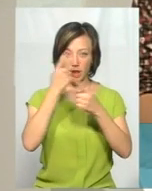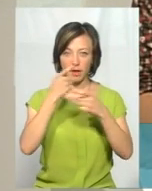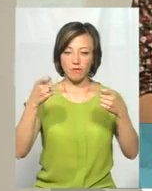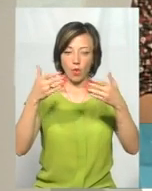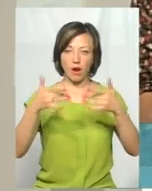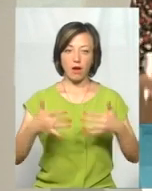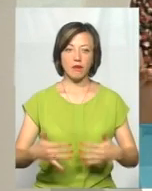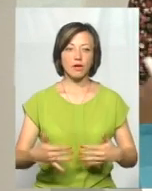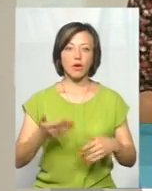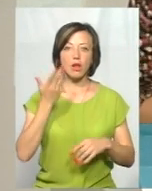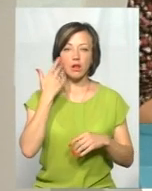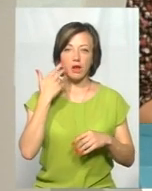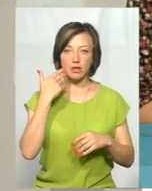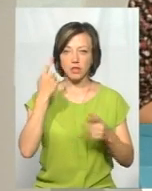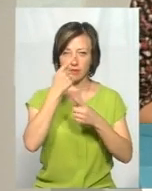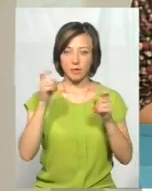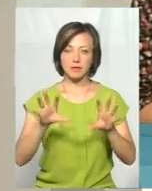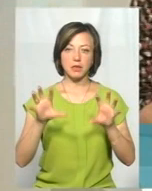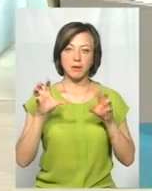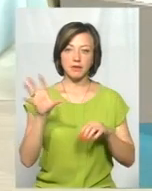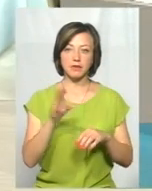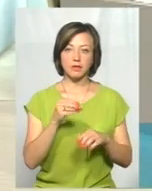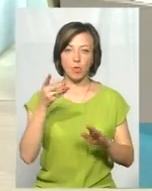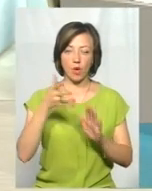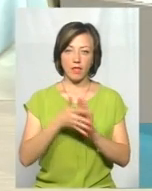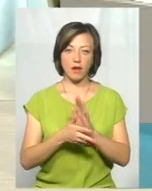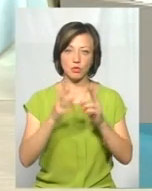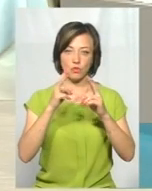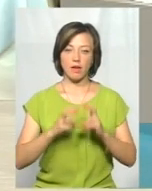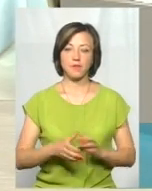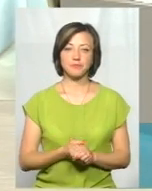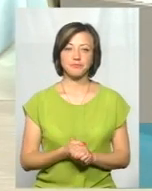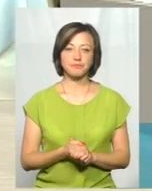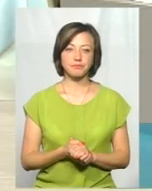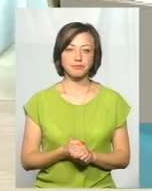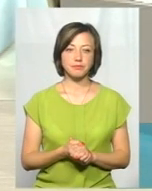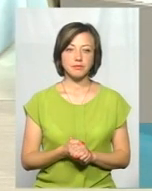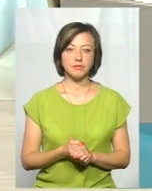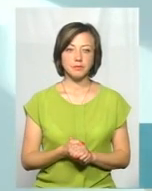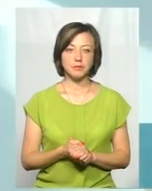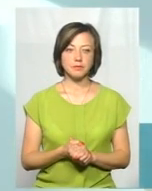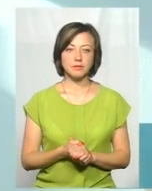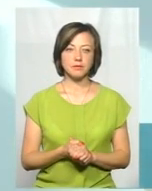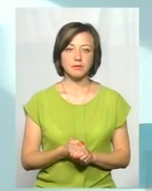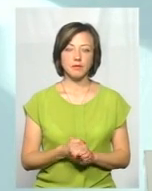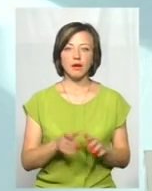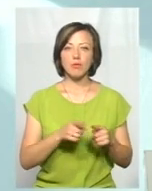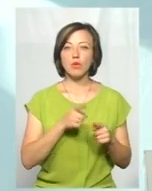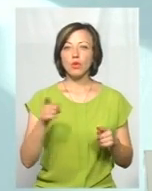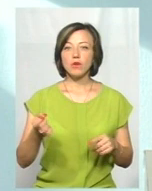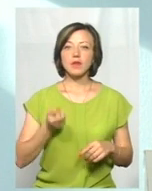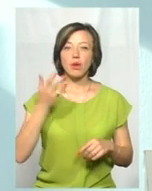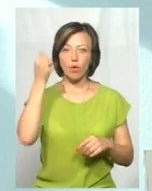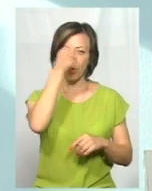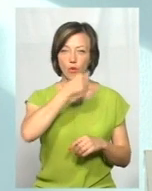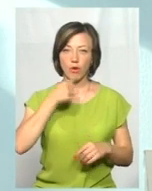аби легше інформація сприймалася, і всі ми її проаналізували. Ну, продовж кількох років вже ми проводимо